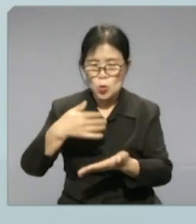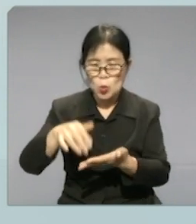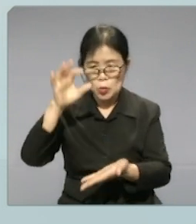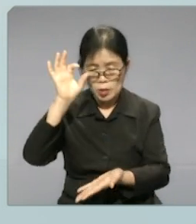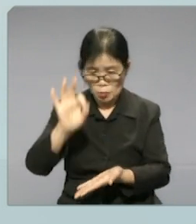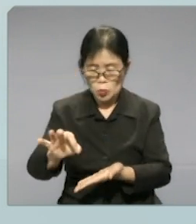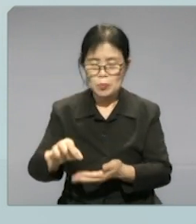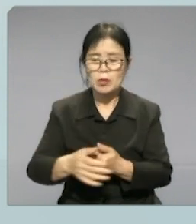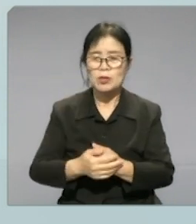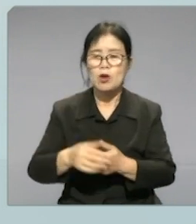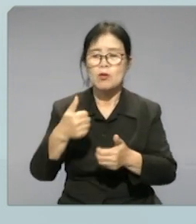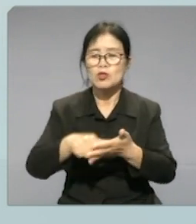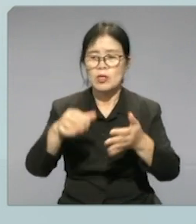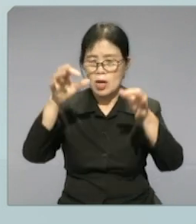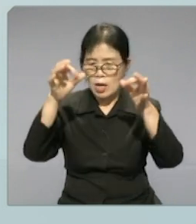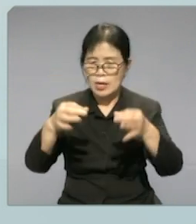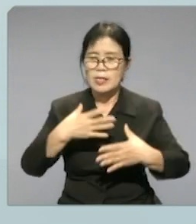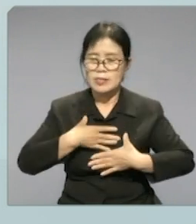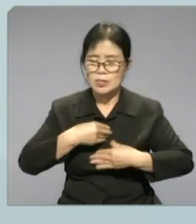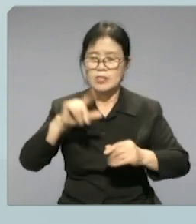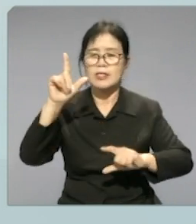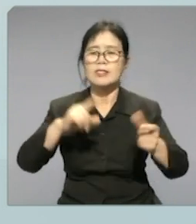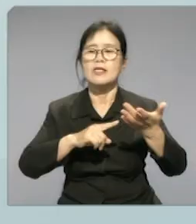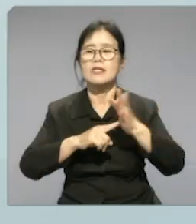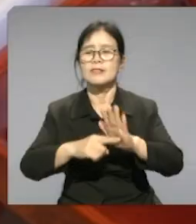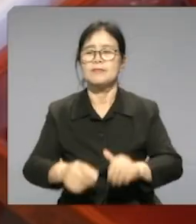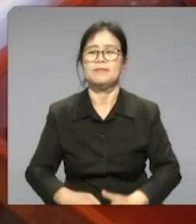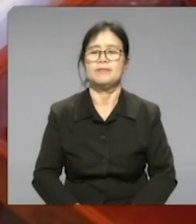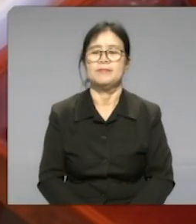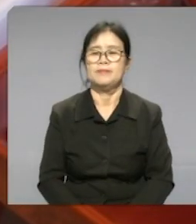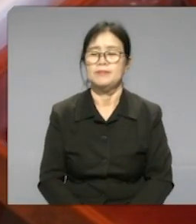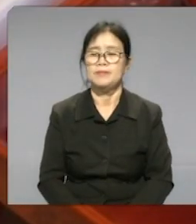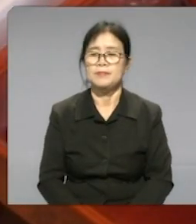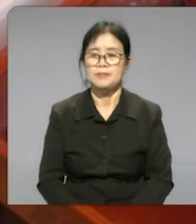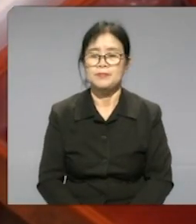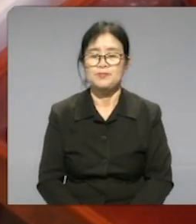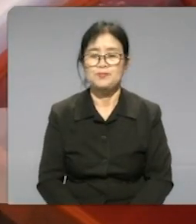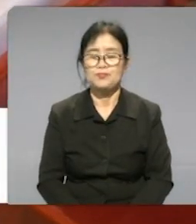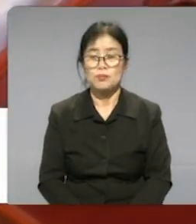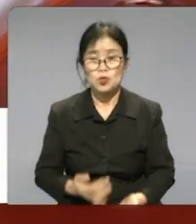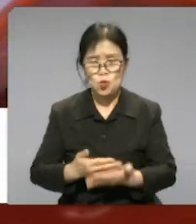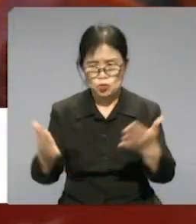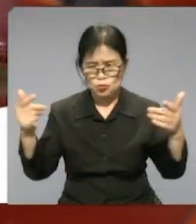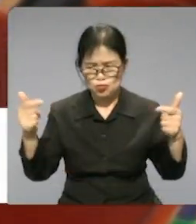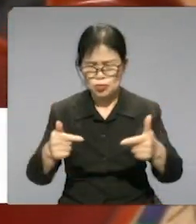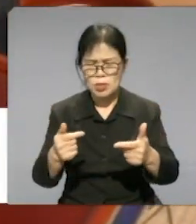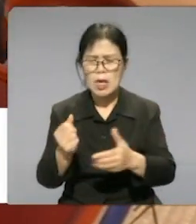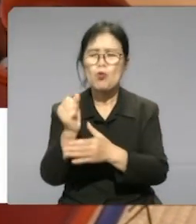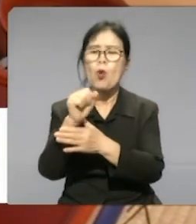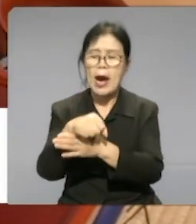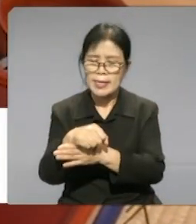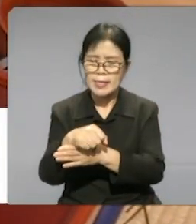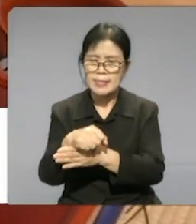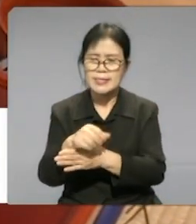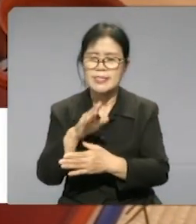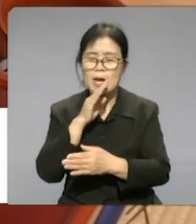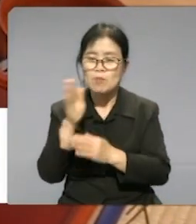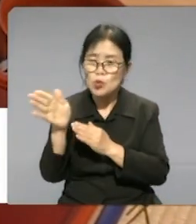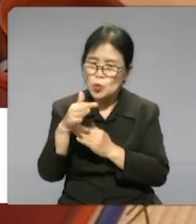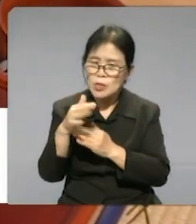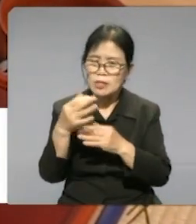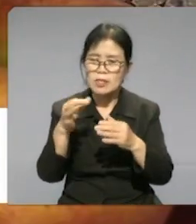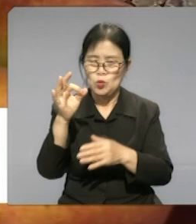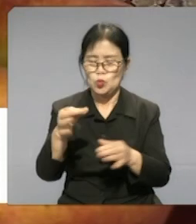통계에서는 물가 하락 안정세가 나타났습니다 공급이 줄어든 핵과일과 참졸기 가격이